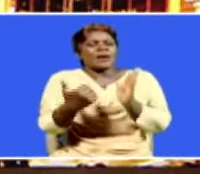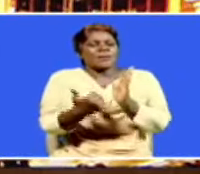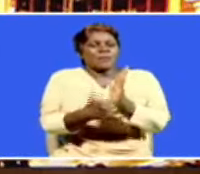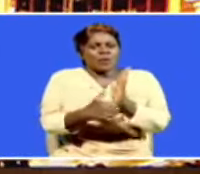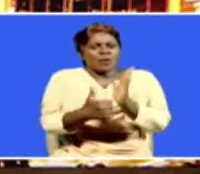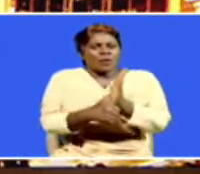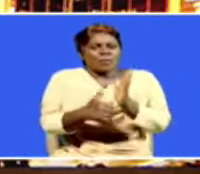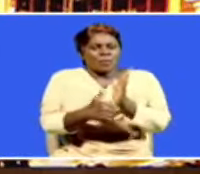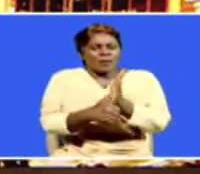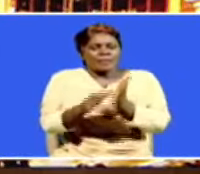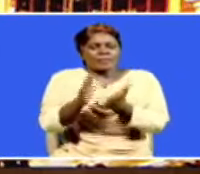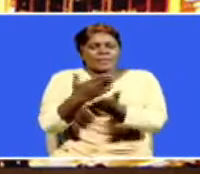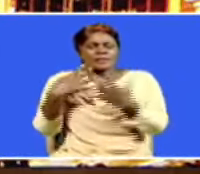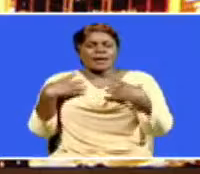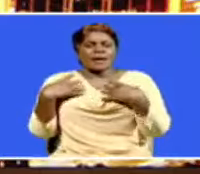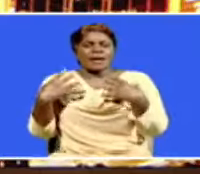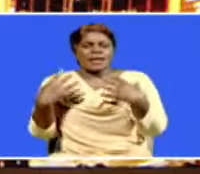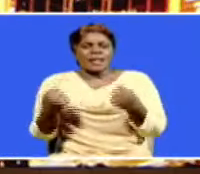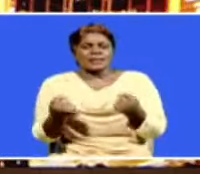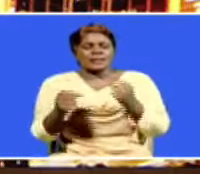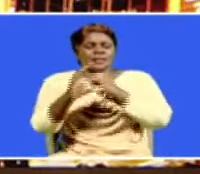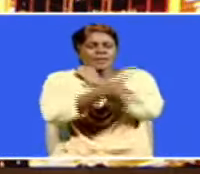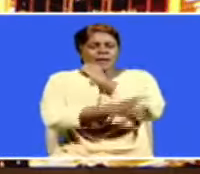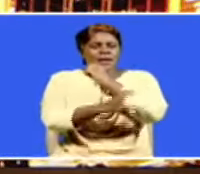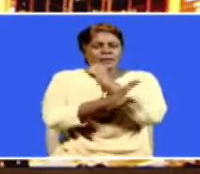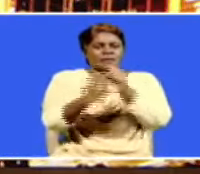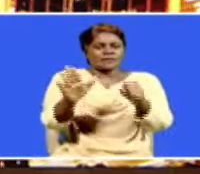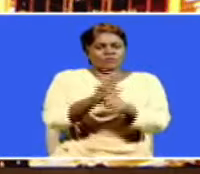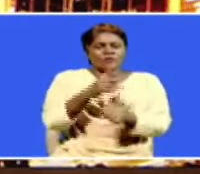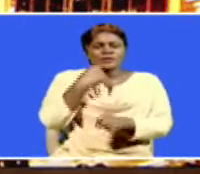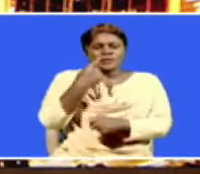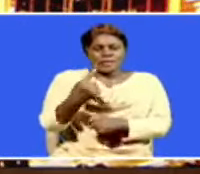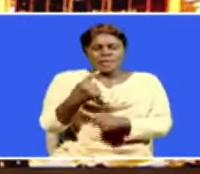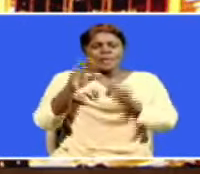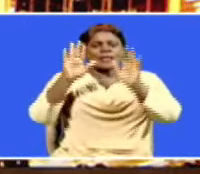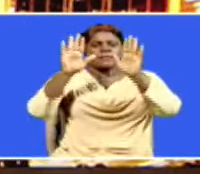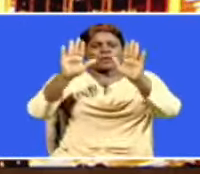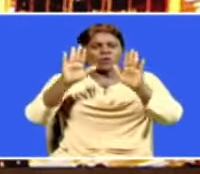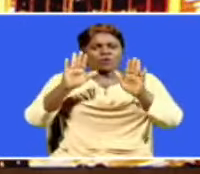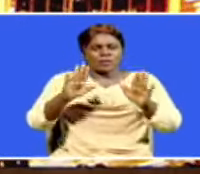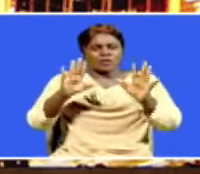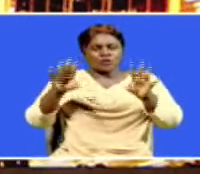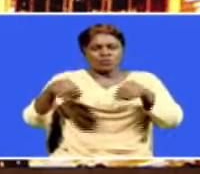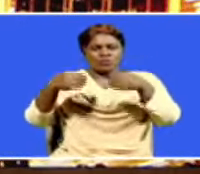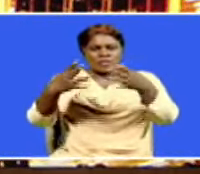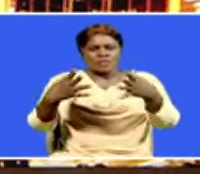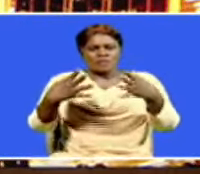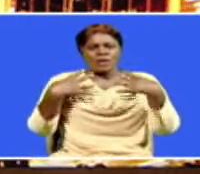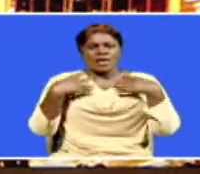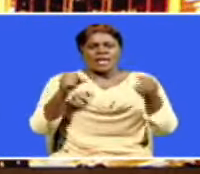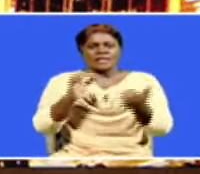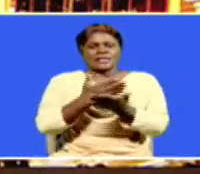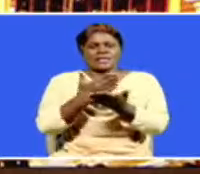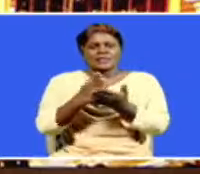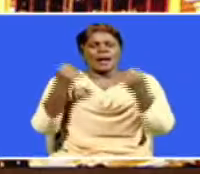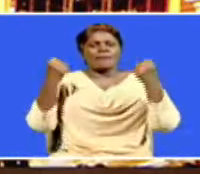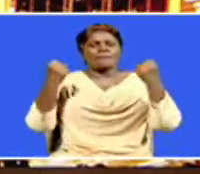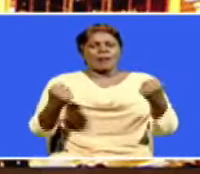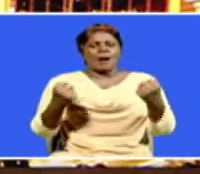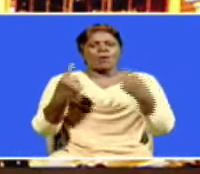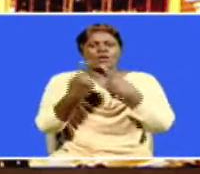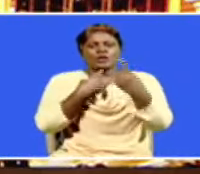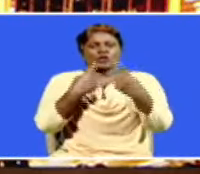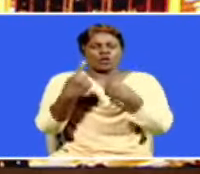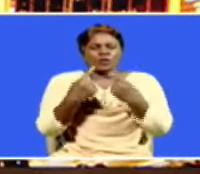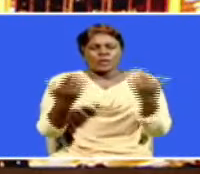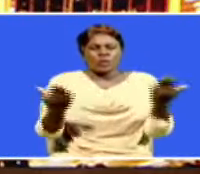ambayo yanayokumba sekta ya afya kote nchini, akisema kuwa kuna haja ya kuipa nguvu sekta hiyo. Akizungumza eneo la